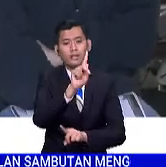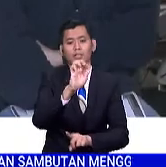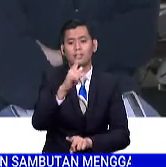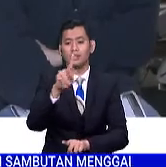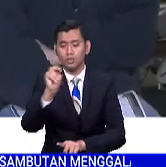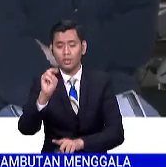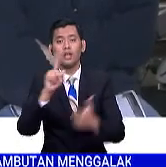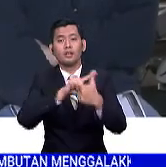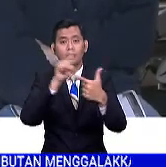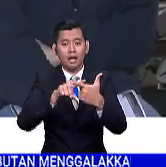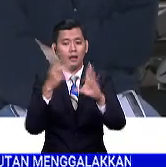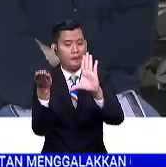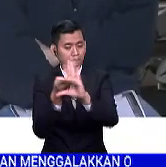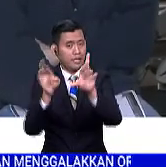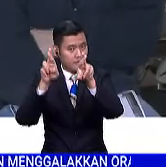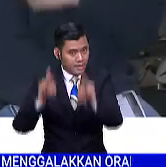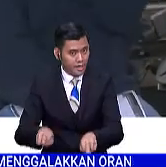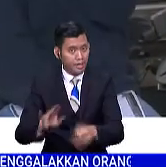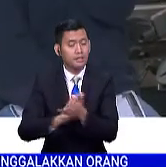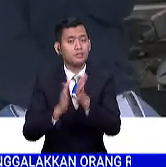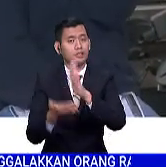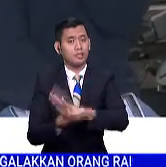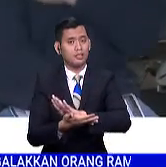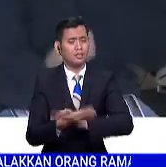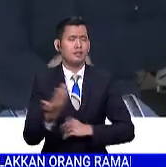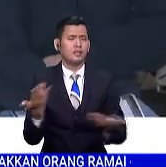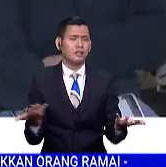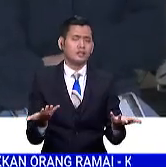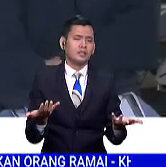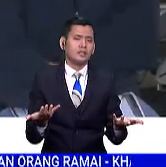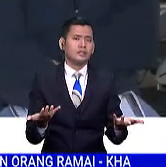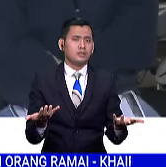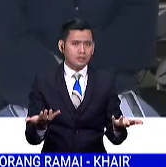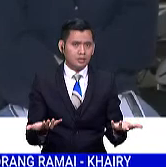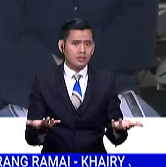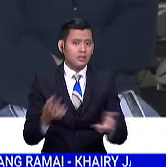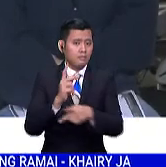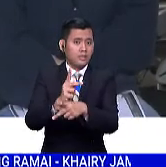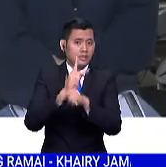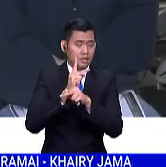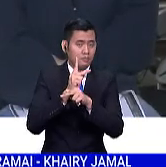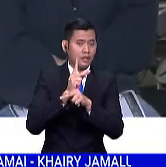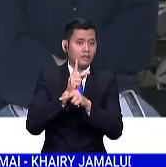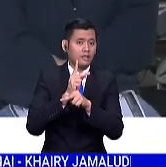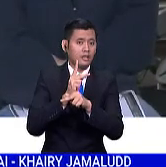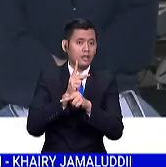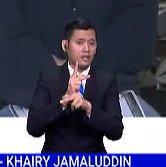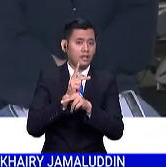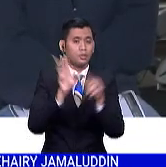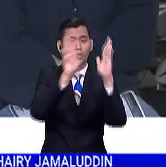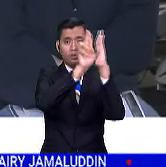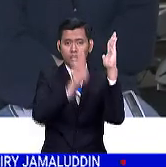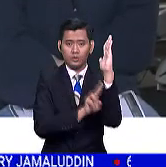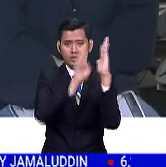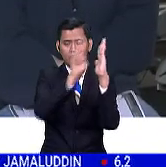ataupun Bank Rakyat. Jadi seolah-olah dia punya pinjaman ataupun syarat tu lebih kurang